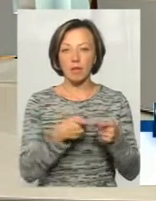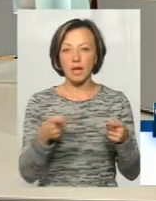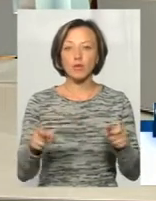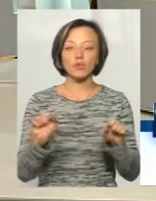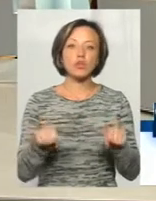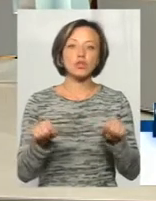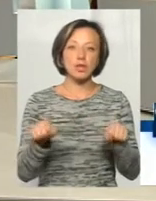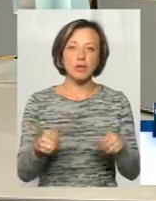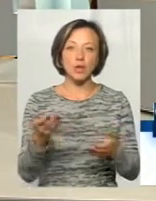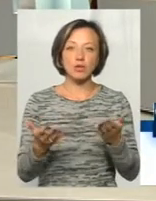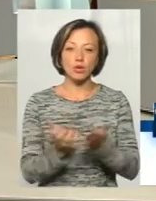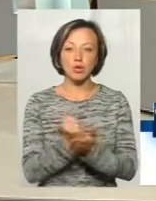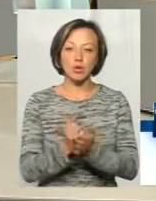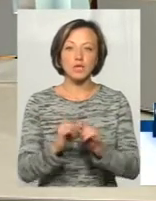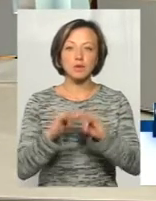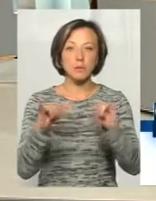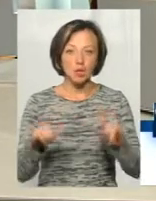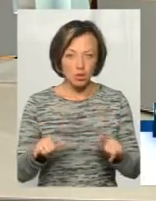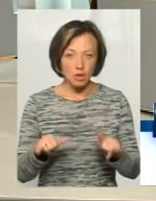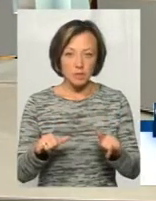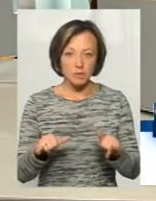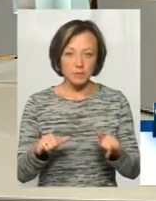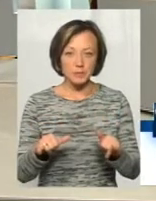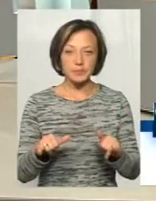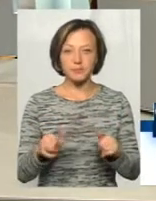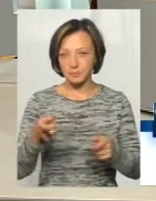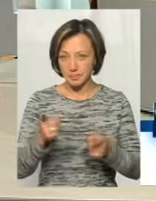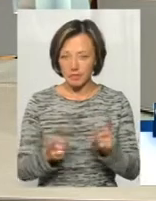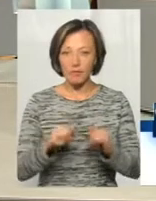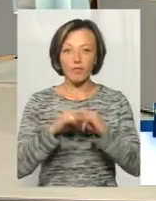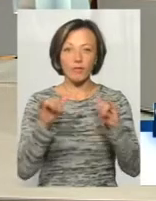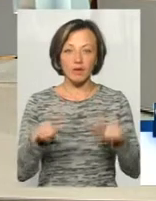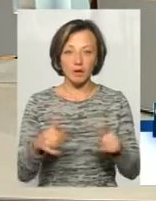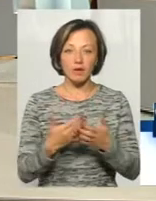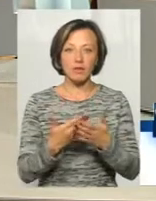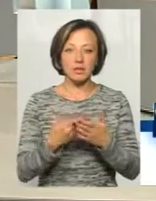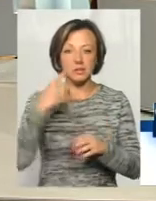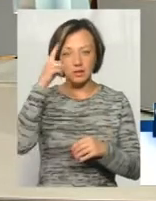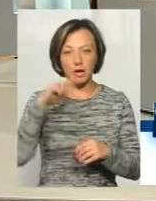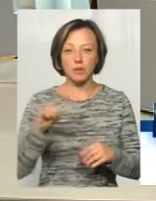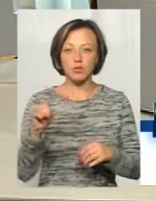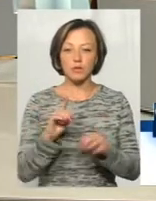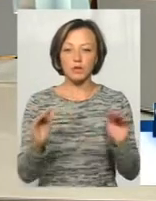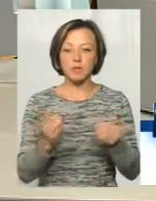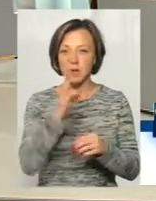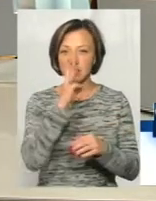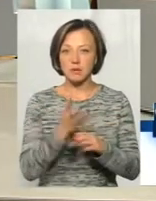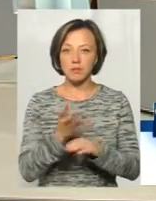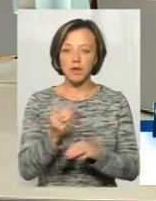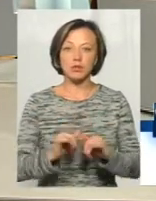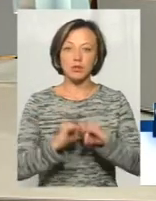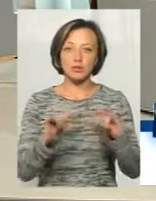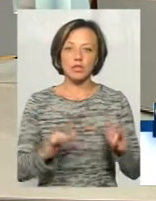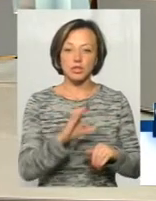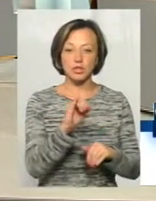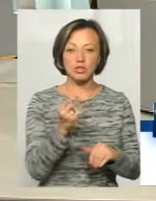Можливо, якщо доходи збільшилися, скажімо так, а вони реально збільшилися, оскільки ми знаємо, що мінімальна заробітна плата зросла з